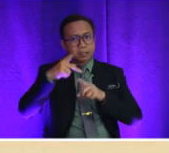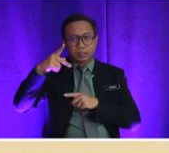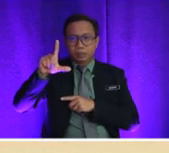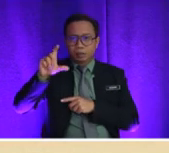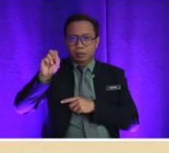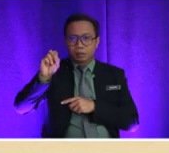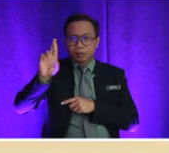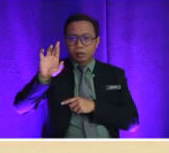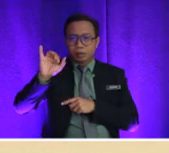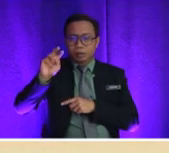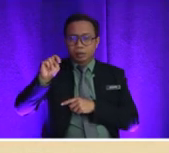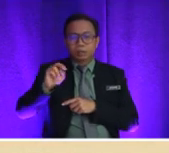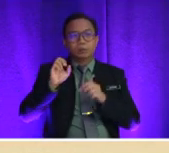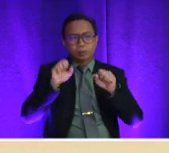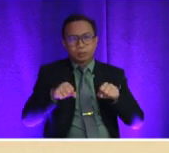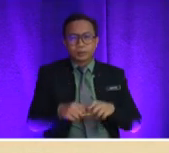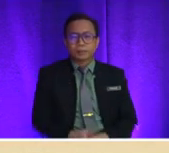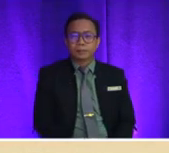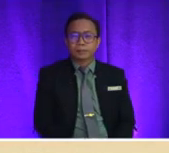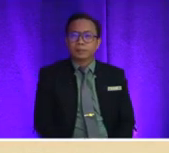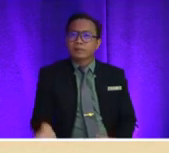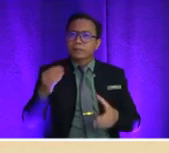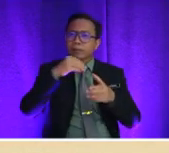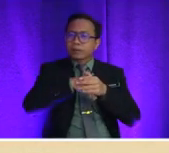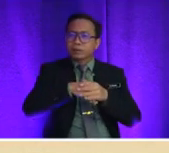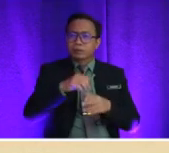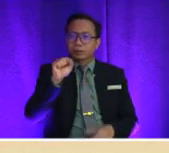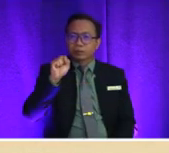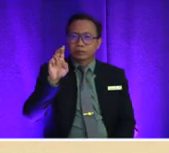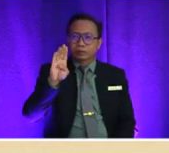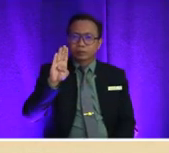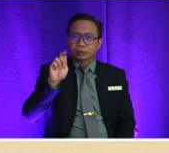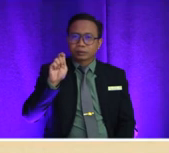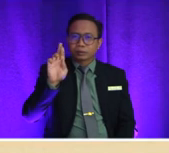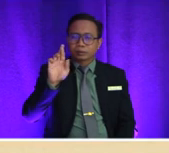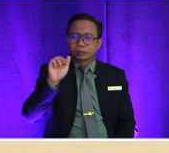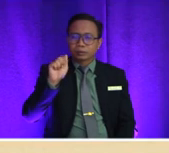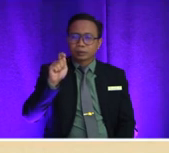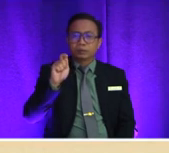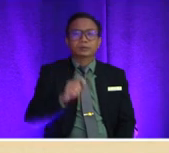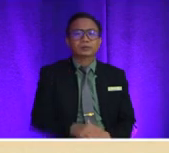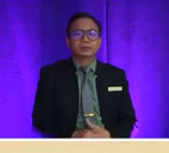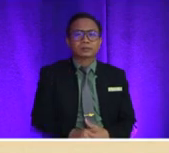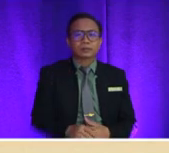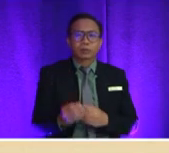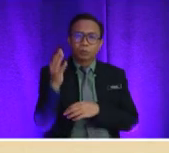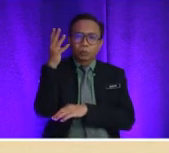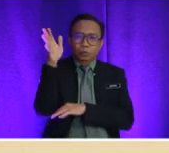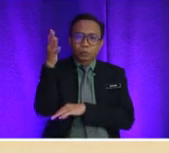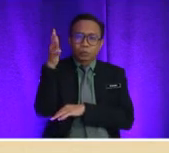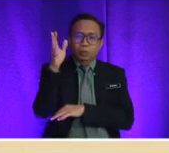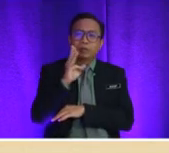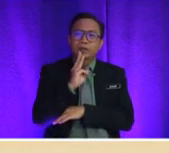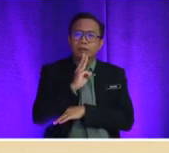ya Tak ada masalah boleh betul oke memasukkan sama ada murid tulis tumbuhan akuatik berdaun